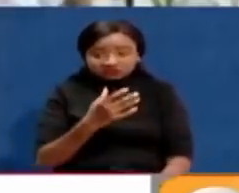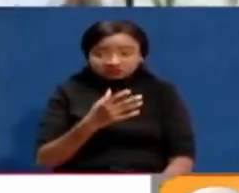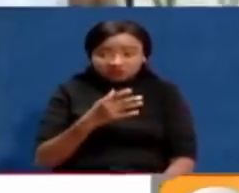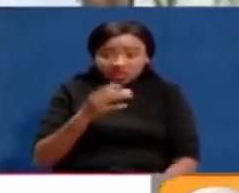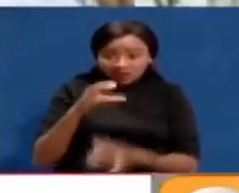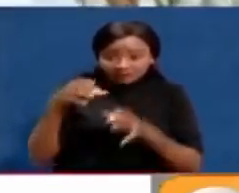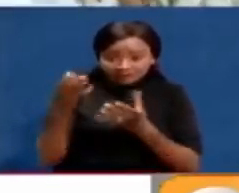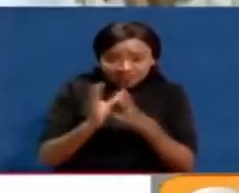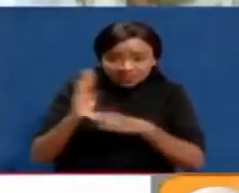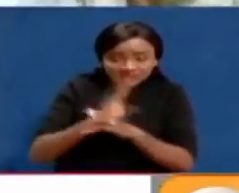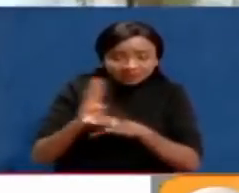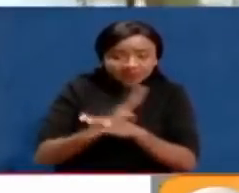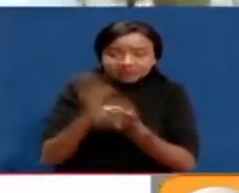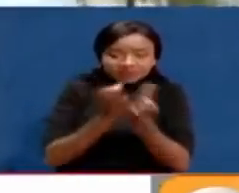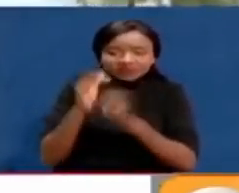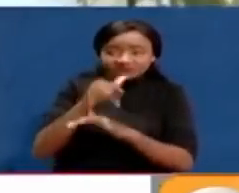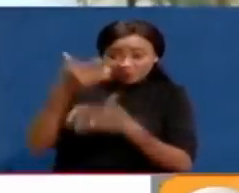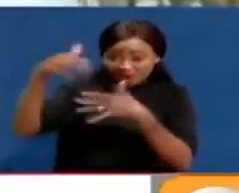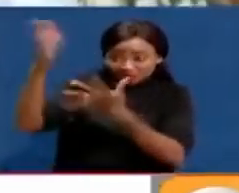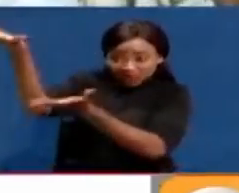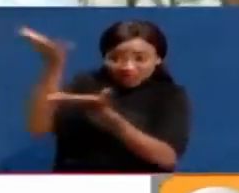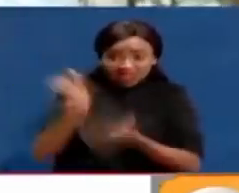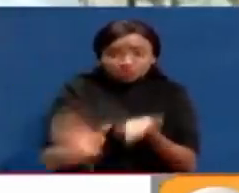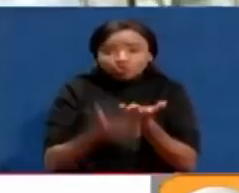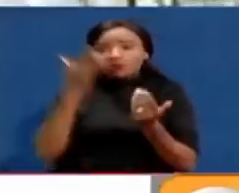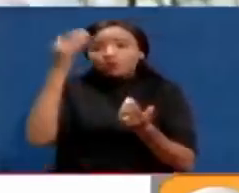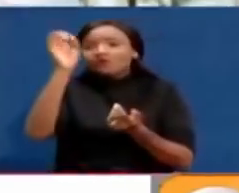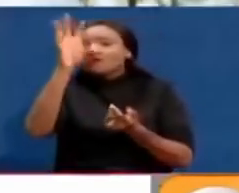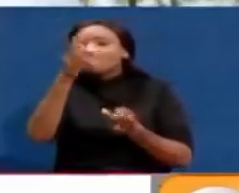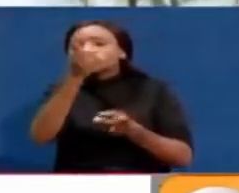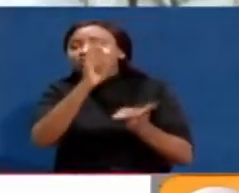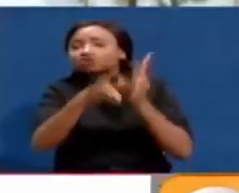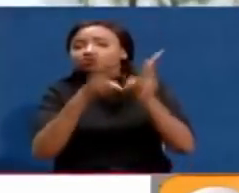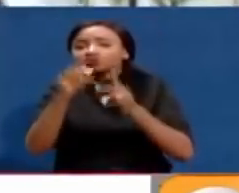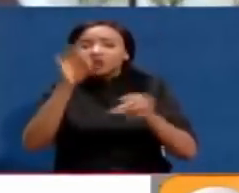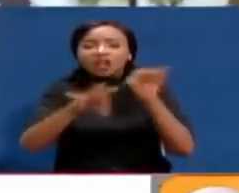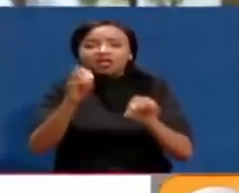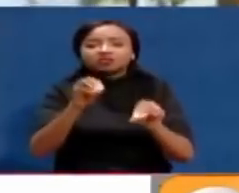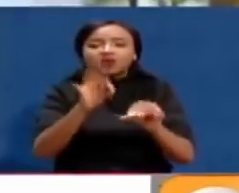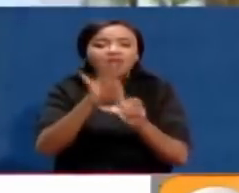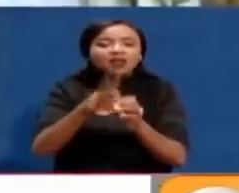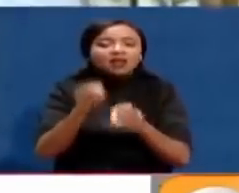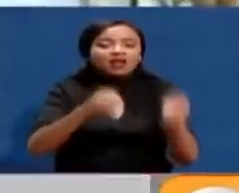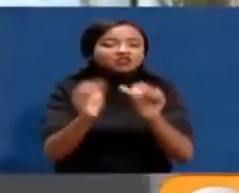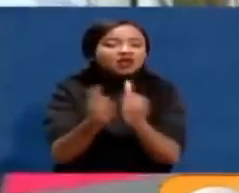kampuni ya nje kutathmini jinsi uchaguzi wa mwaka wa 2022 utakavyoenda.